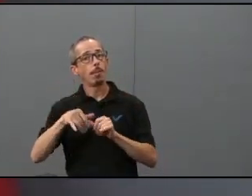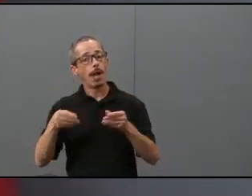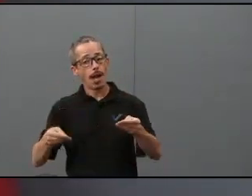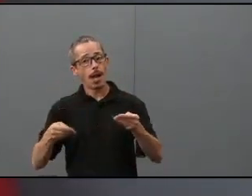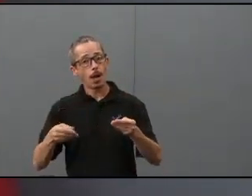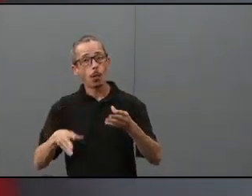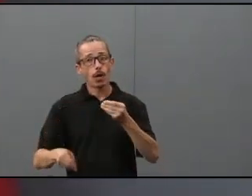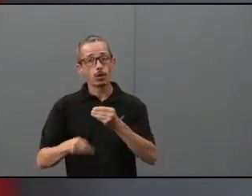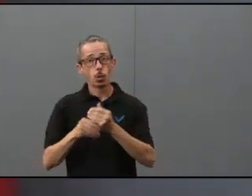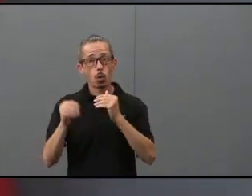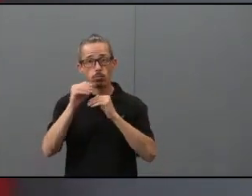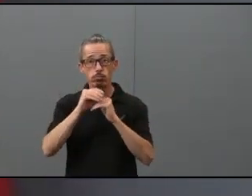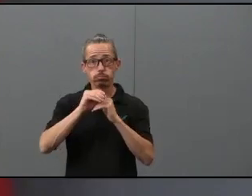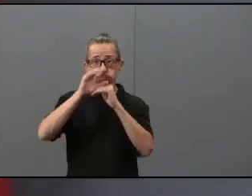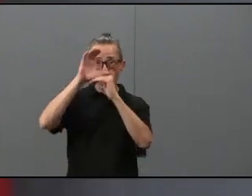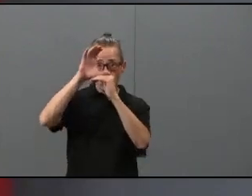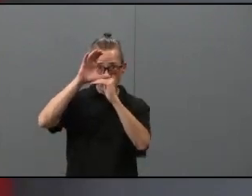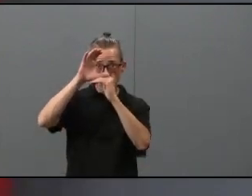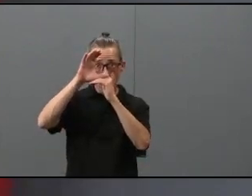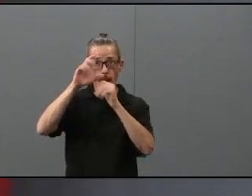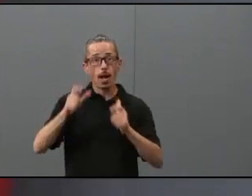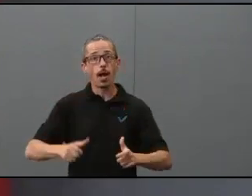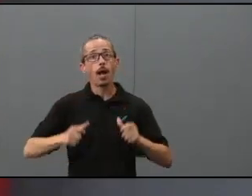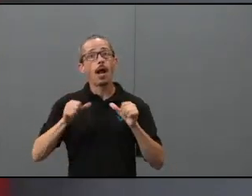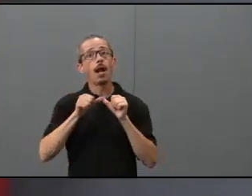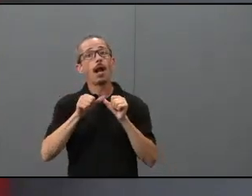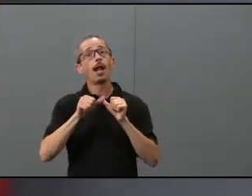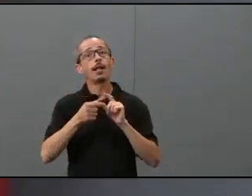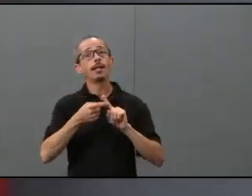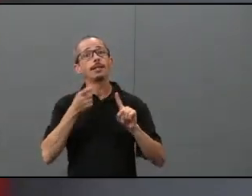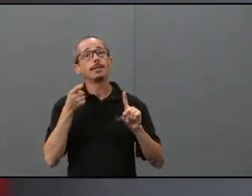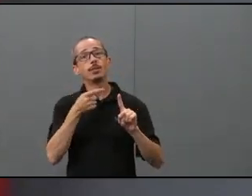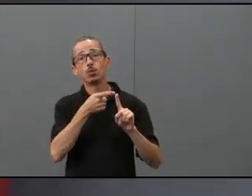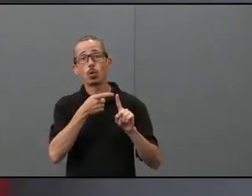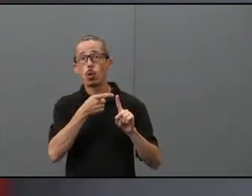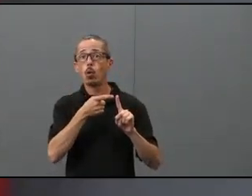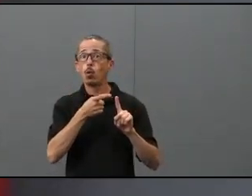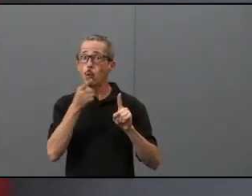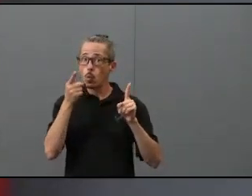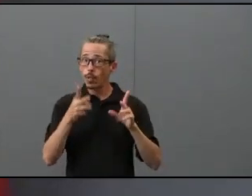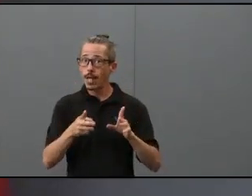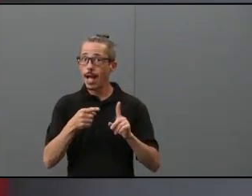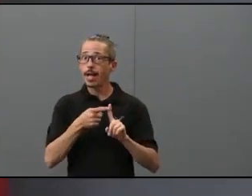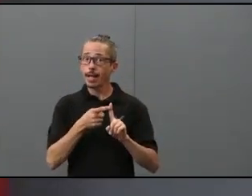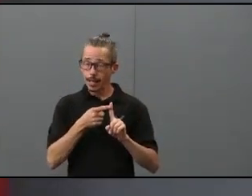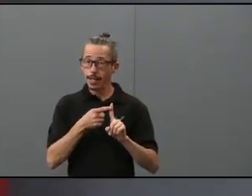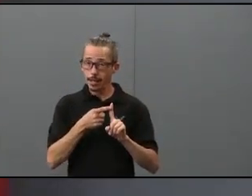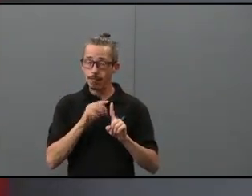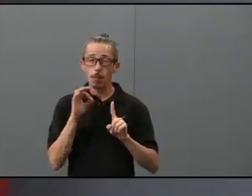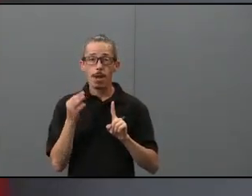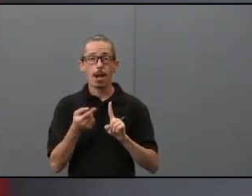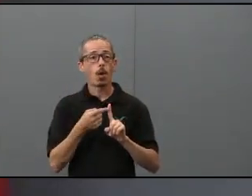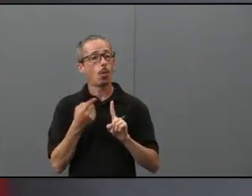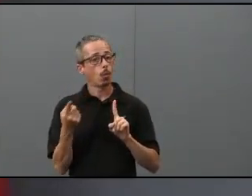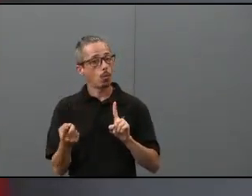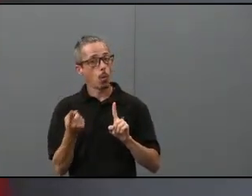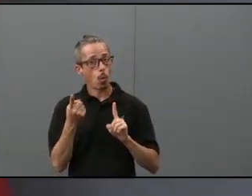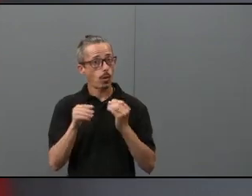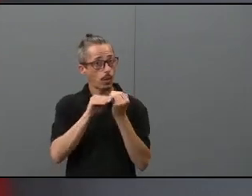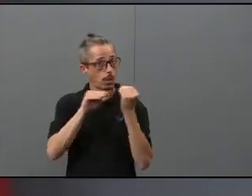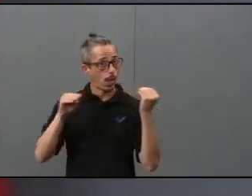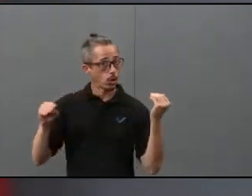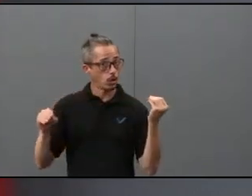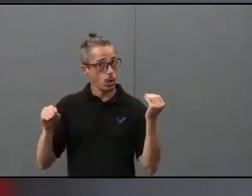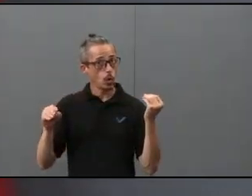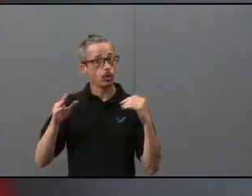l'ajout d'un étage supplémentaire au bâtiment principal à usage d'habitation unifamiliale comportant actuellement un